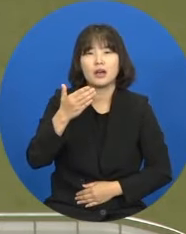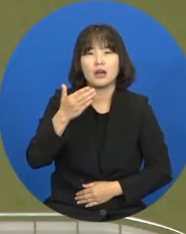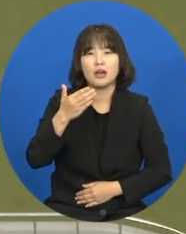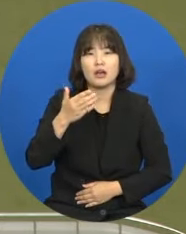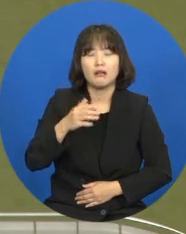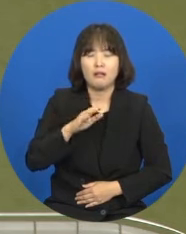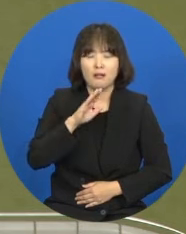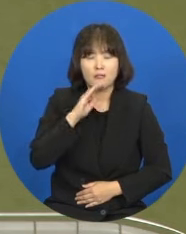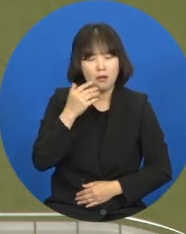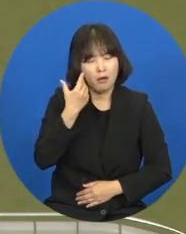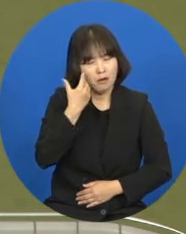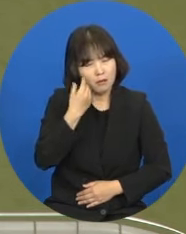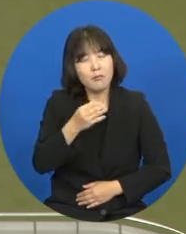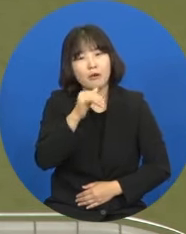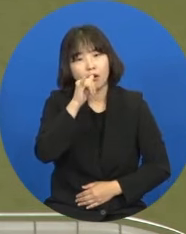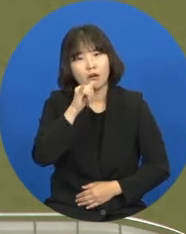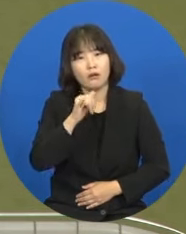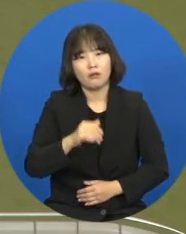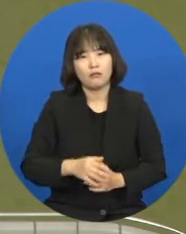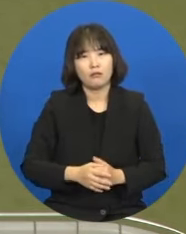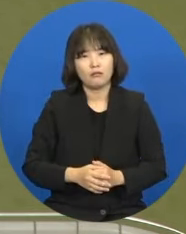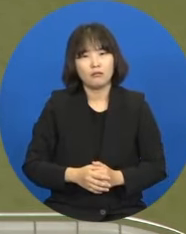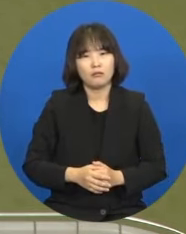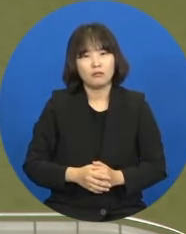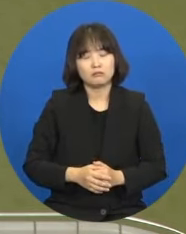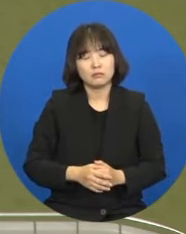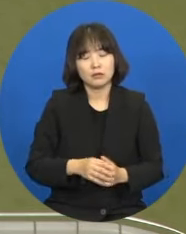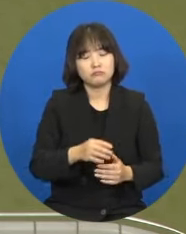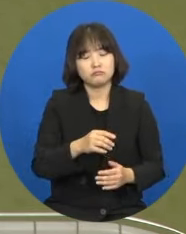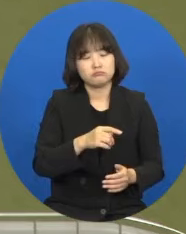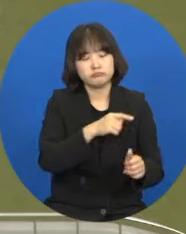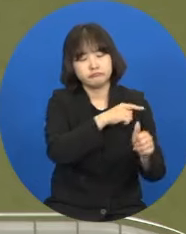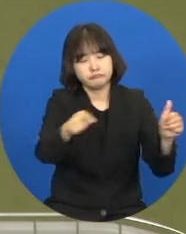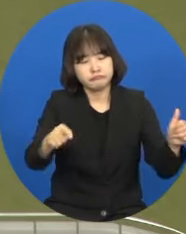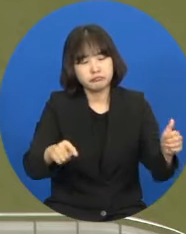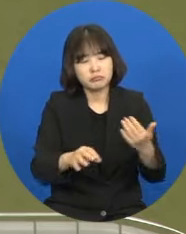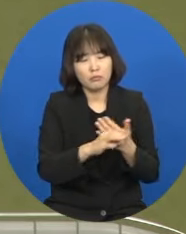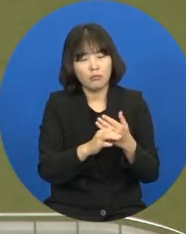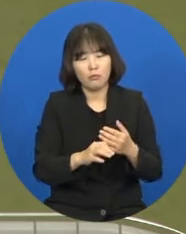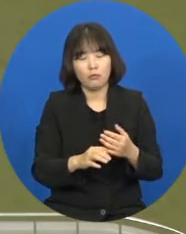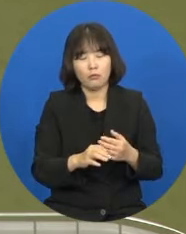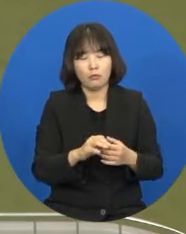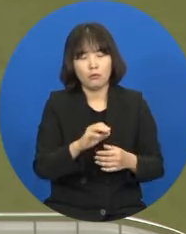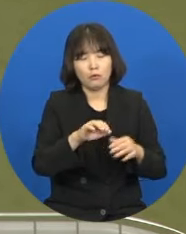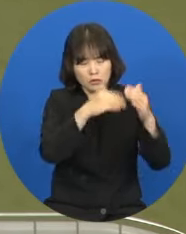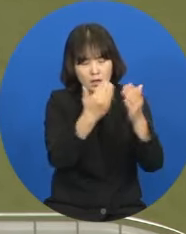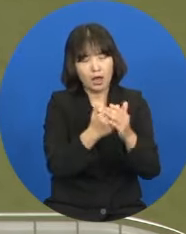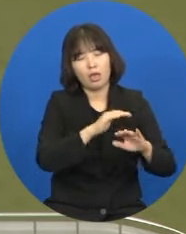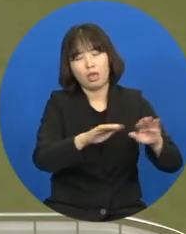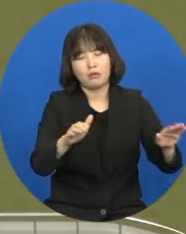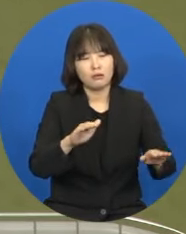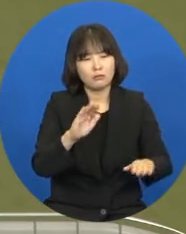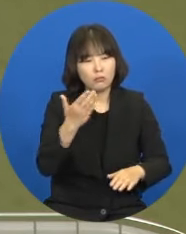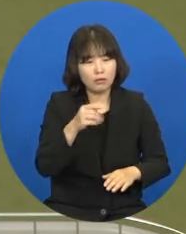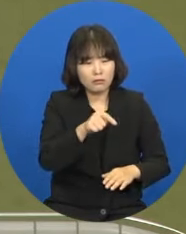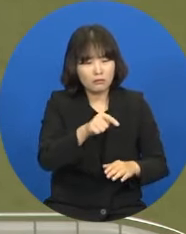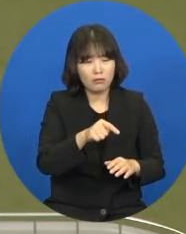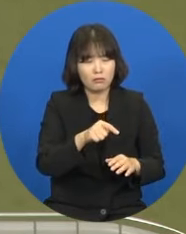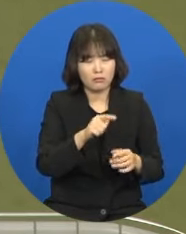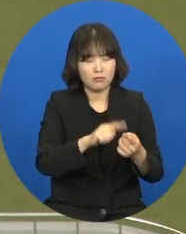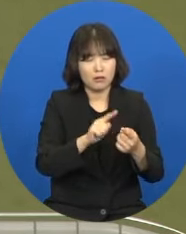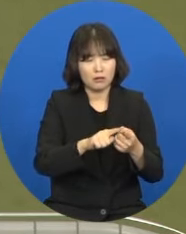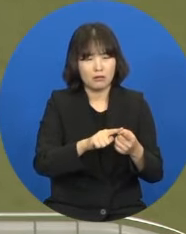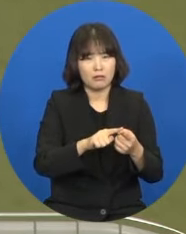이게 매력적으로 다가옵니까 아 모른 척하 싹 하면 그냥 해결되는 그 기회 앞에 이걸 놓칠 바보가 어디